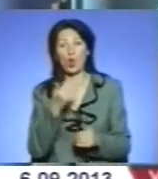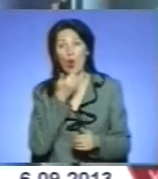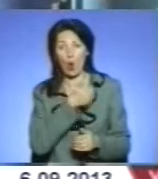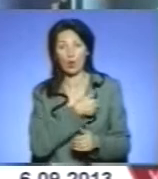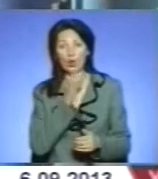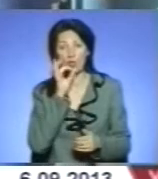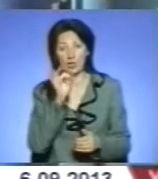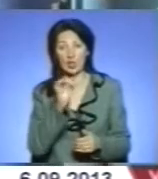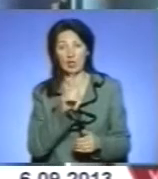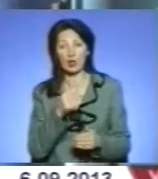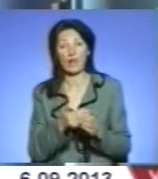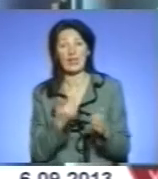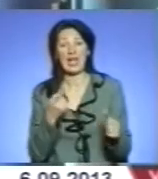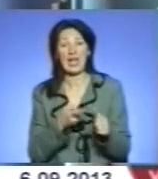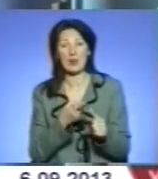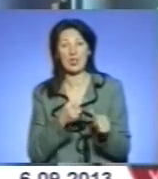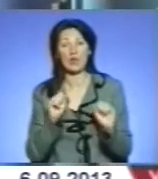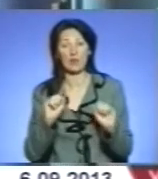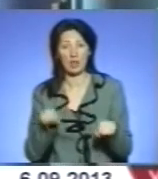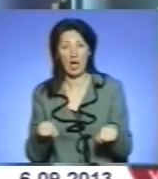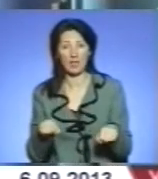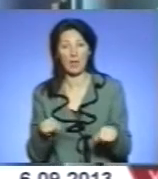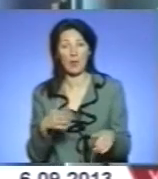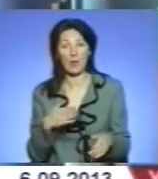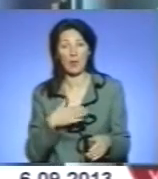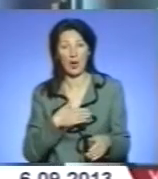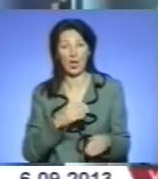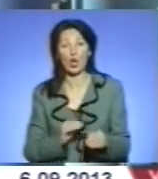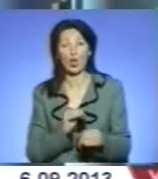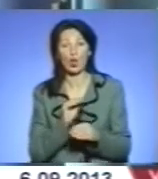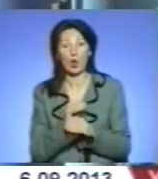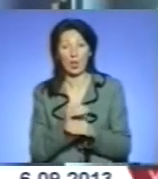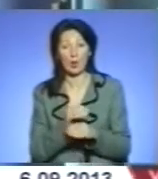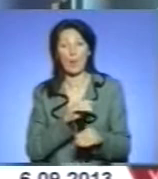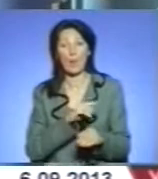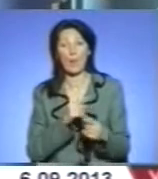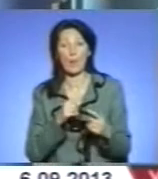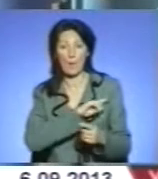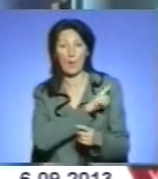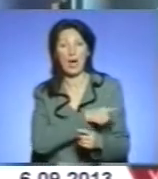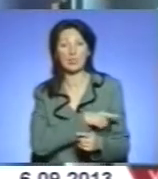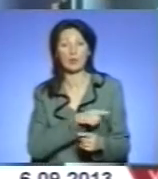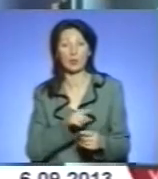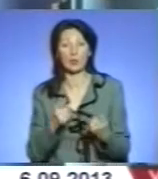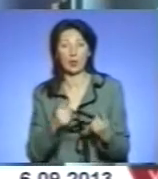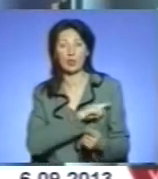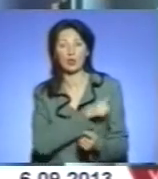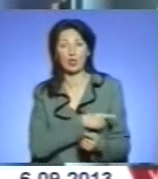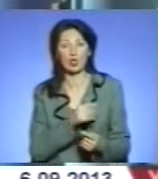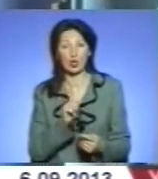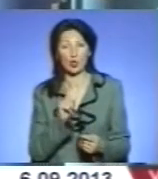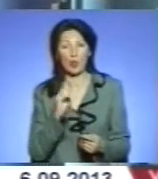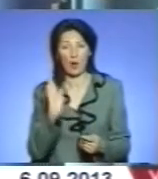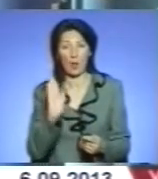що від імені влади ми докладемо максимум зусиль, щоб вам було комфортно тут працювати в